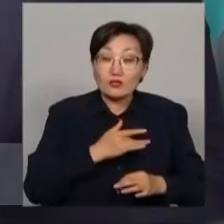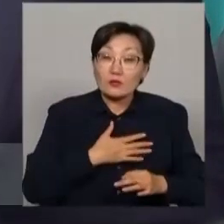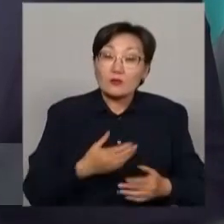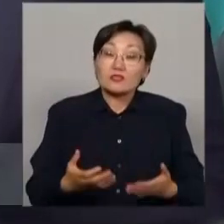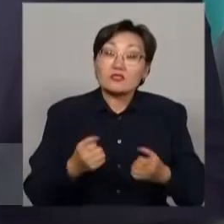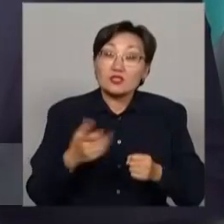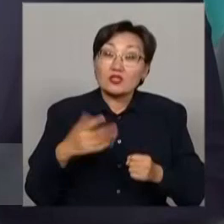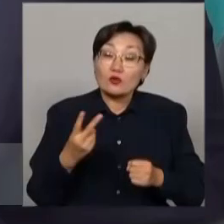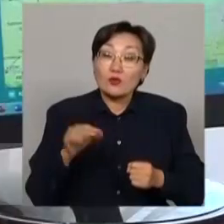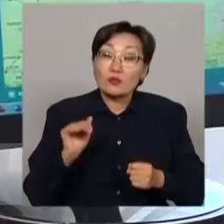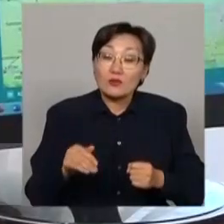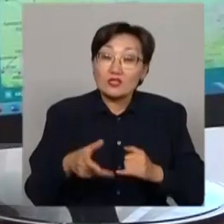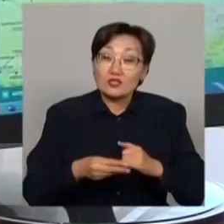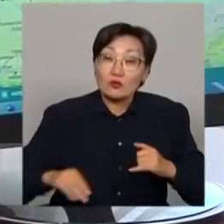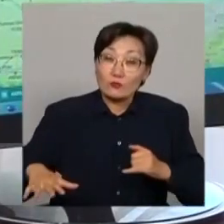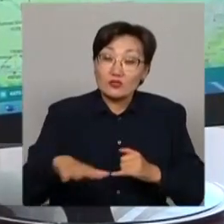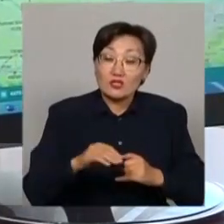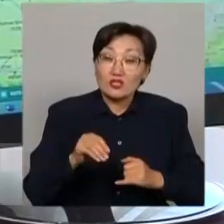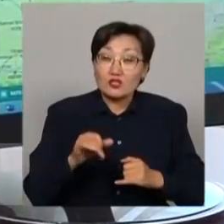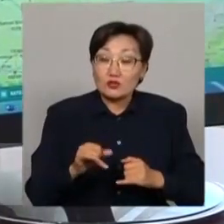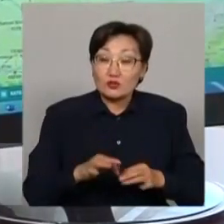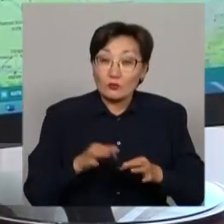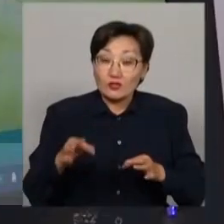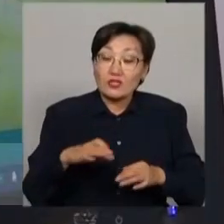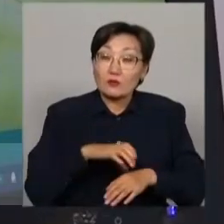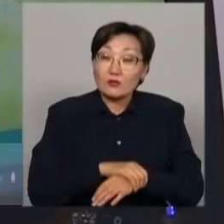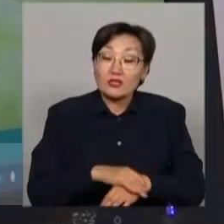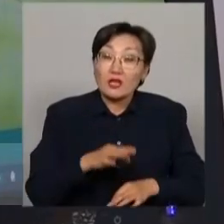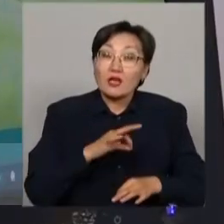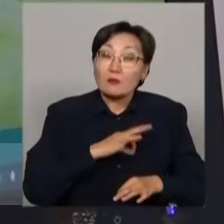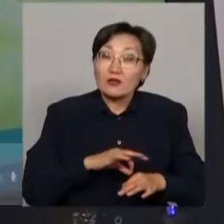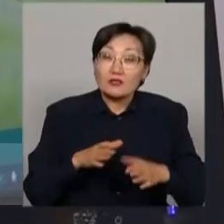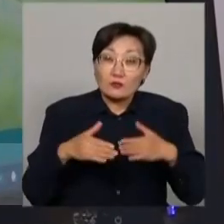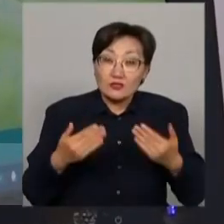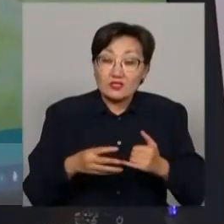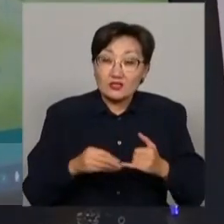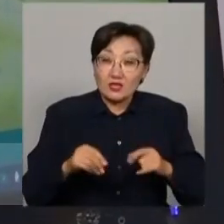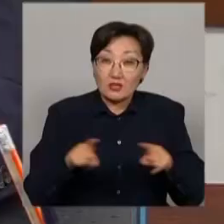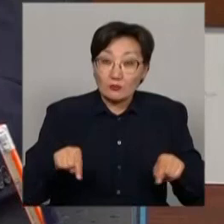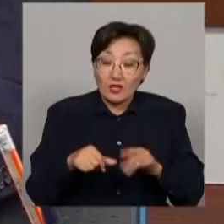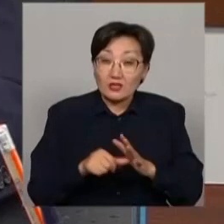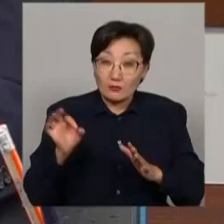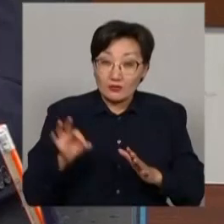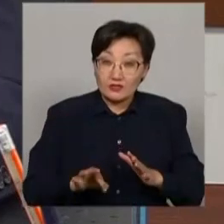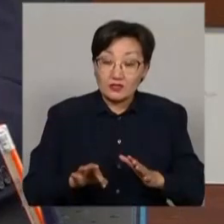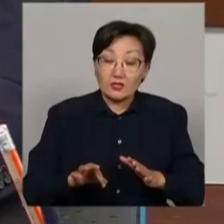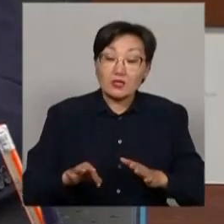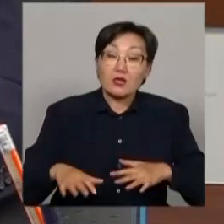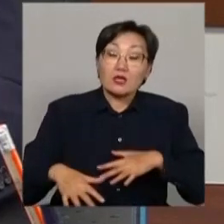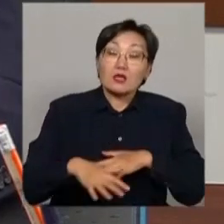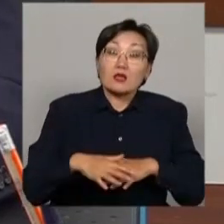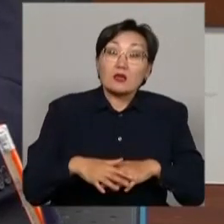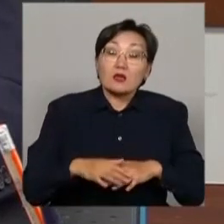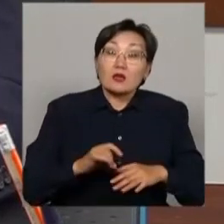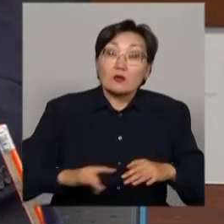өткен 52 мың гектар аумақ жалпы Жетісу облысы бойынша анықталған пайдаланылмай жатқан жердің 6% ғана. Аудан қала әкімдіктерімен